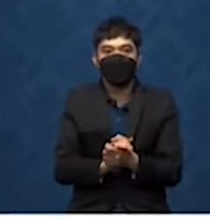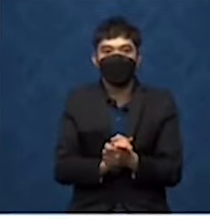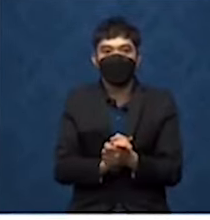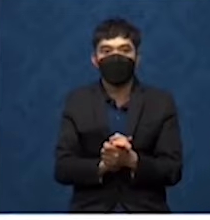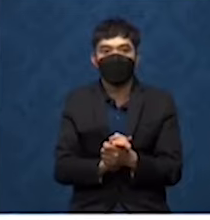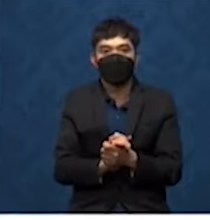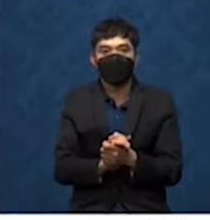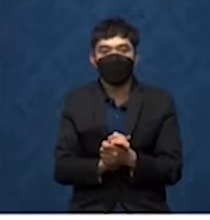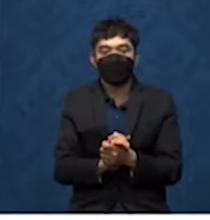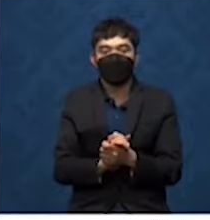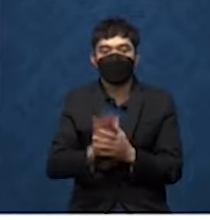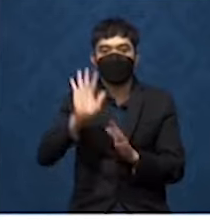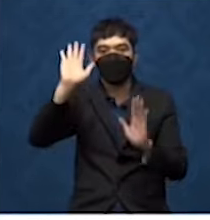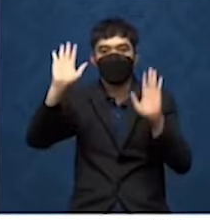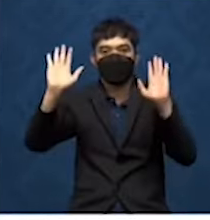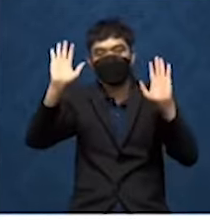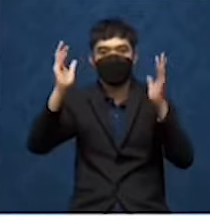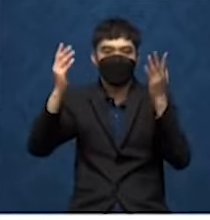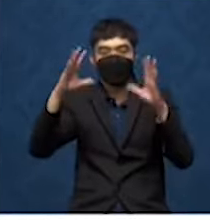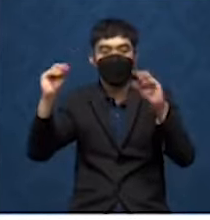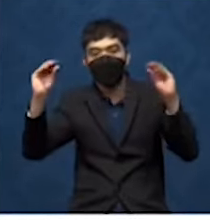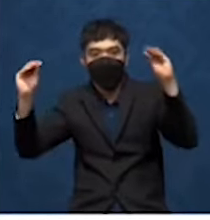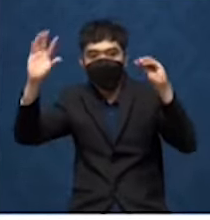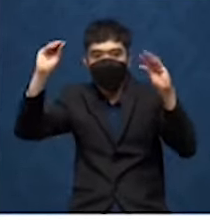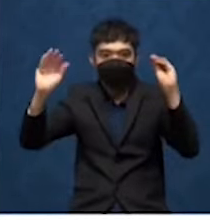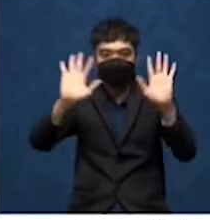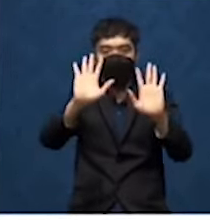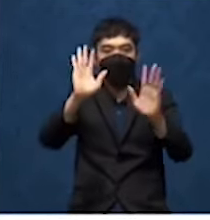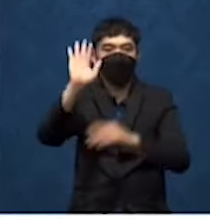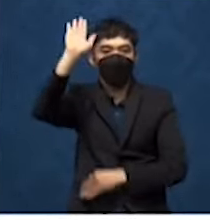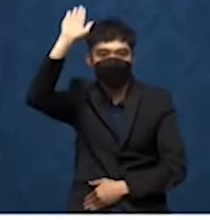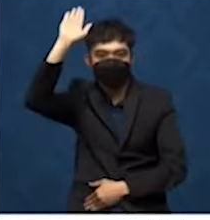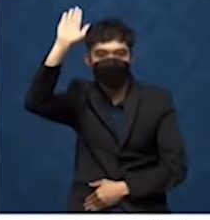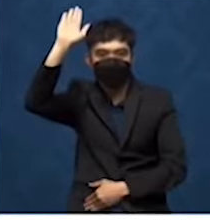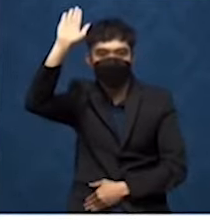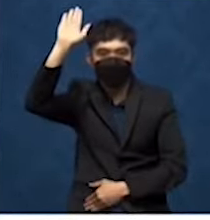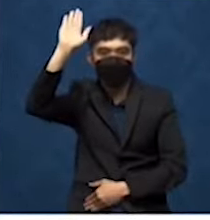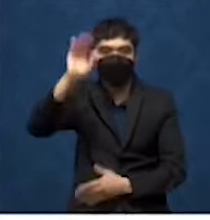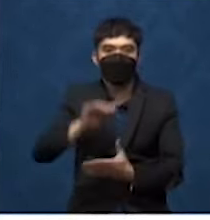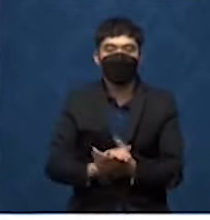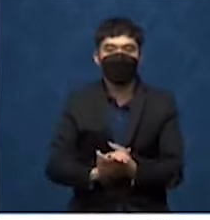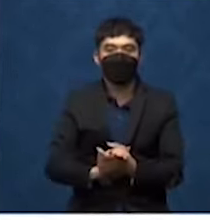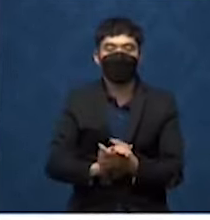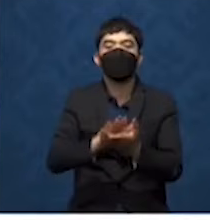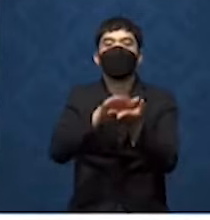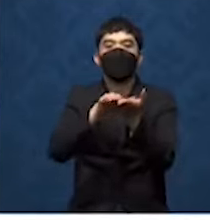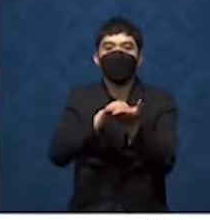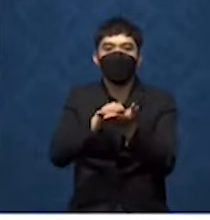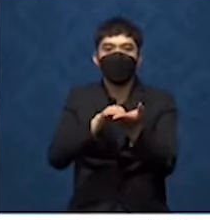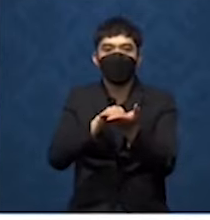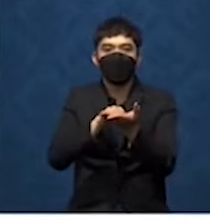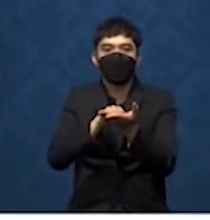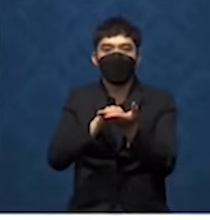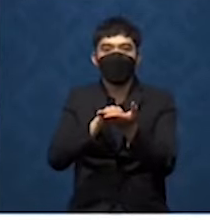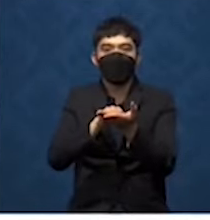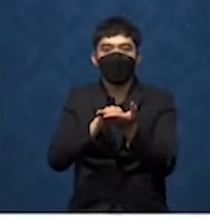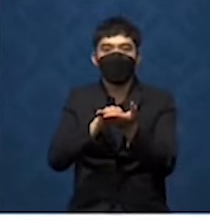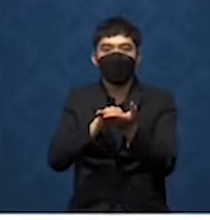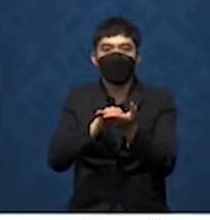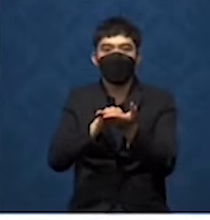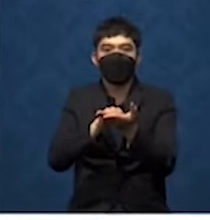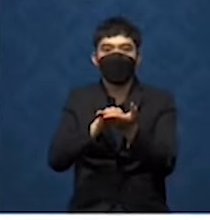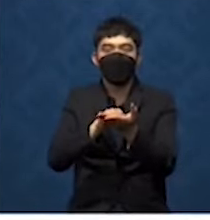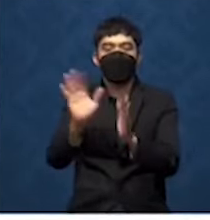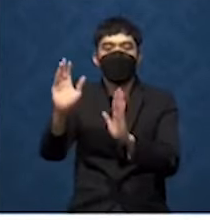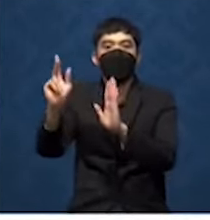าสิ่งที่ไม่ดีผลกระทบเลือกตั้ง ค ือพิษข้อบังคับ ท่านประธานขออนุญาต ท่านประธานครับ45นะเ